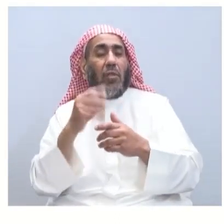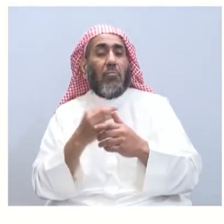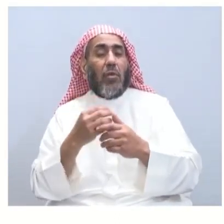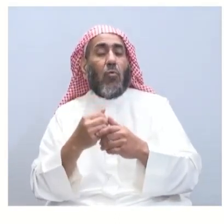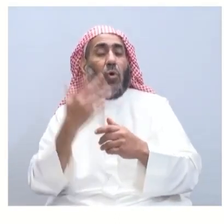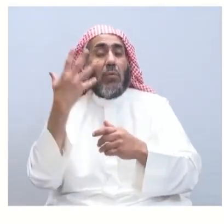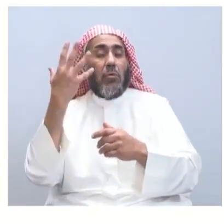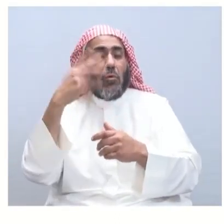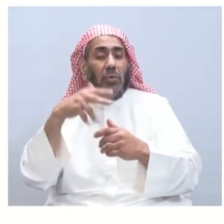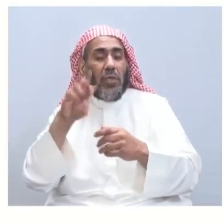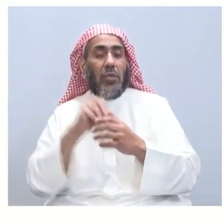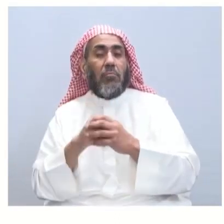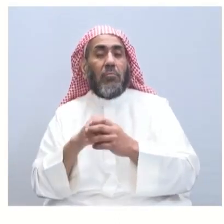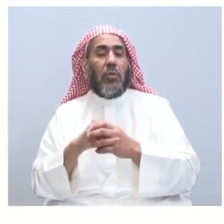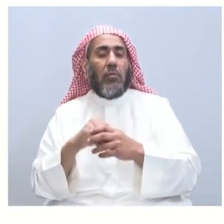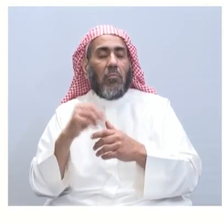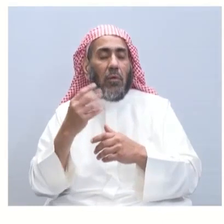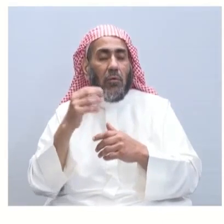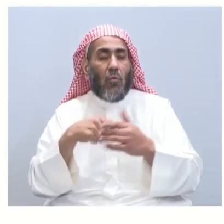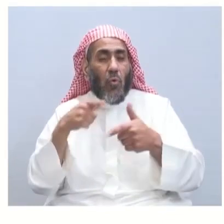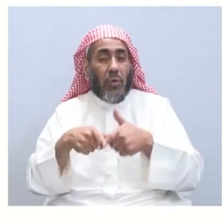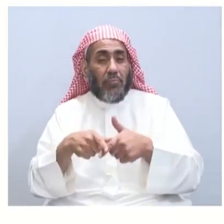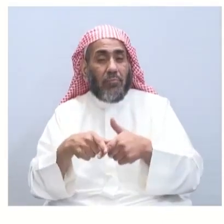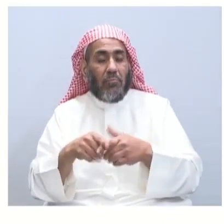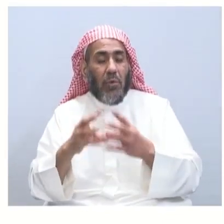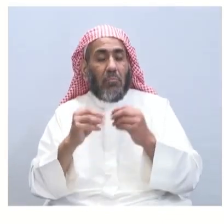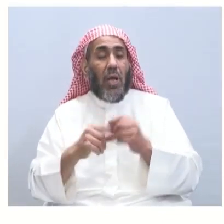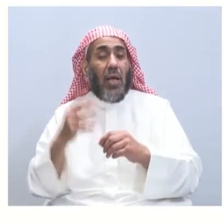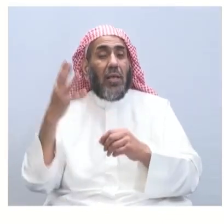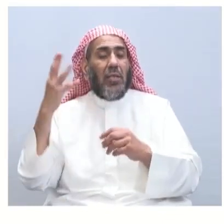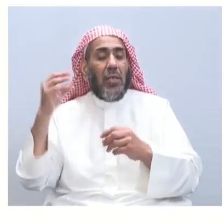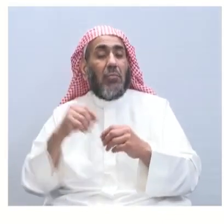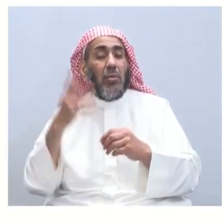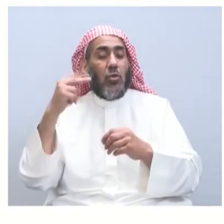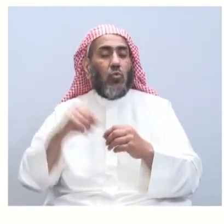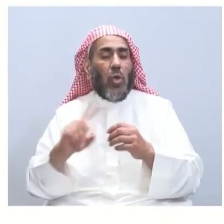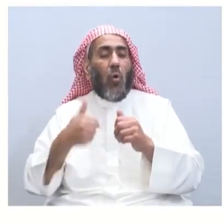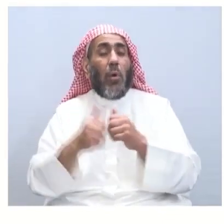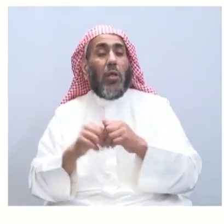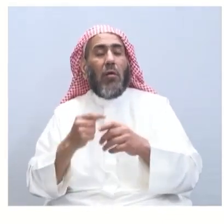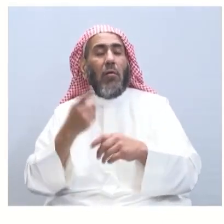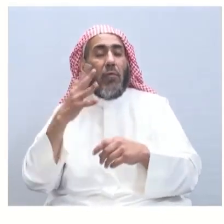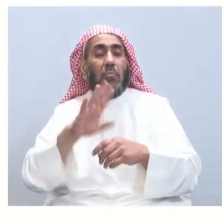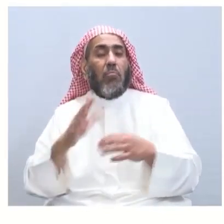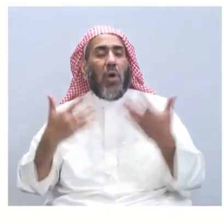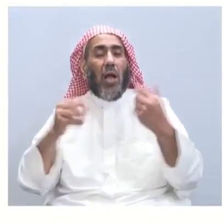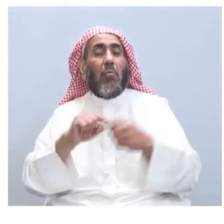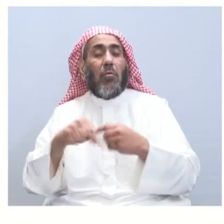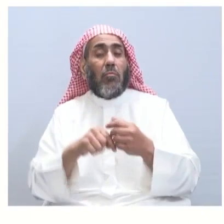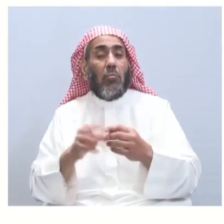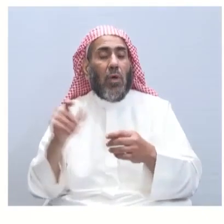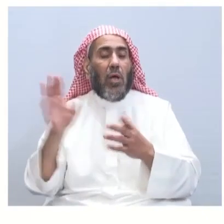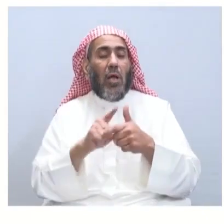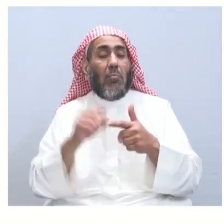1345 هجريه 1345 هنا بالمعهد العلمي السعودي اول معهد علمي السعودي بمكه المكرمه ثم